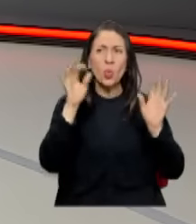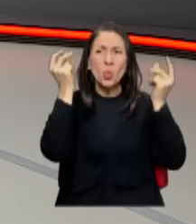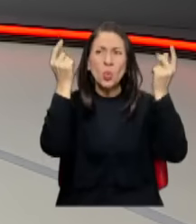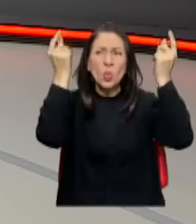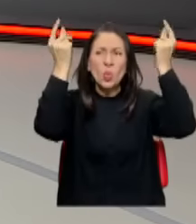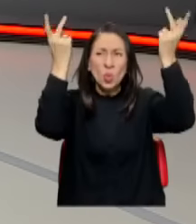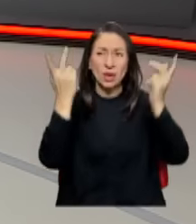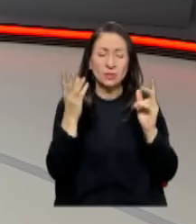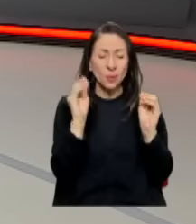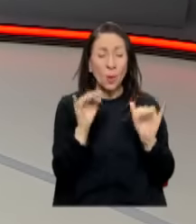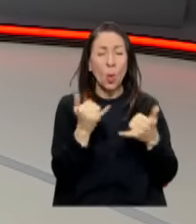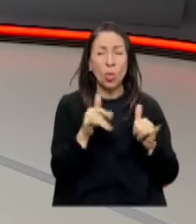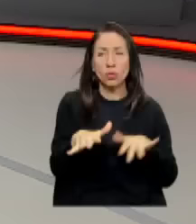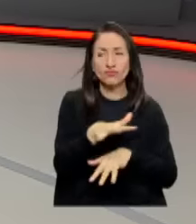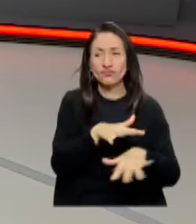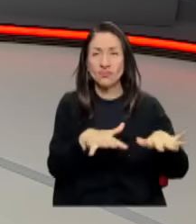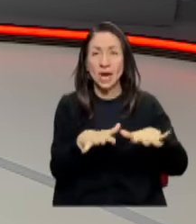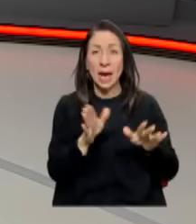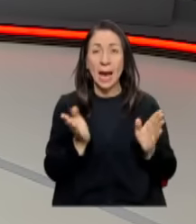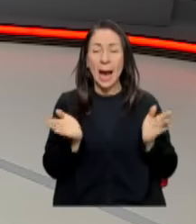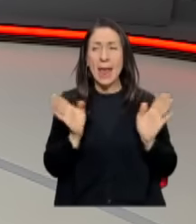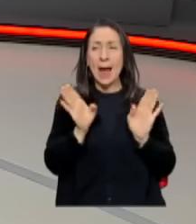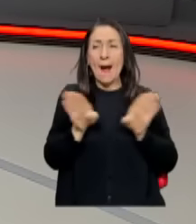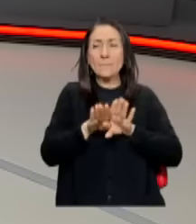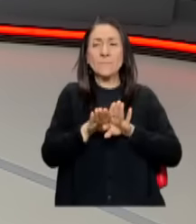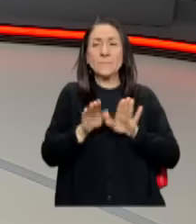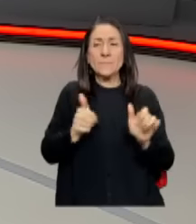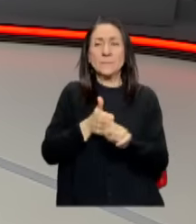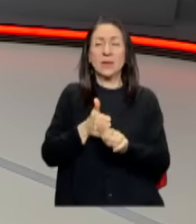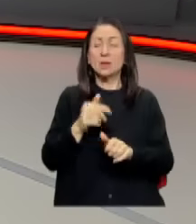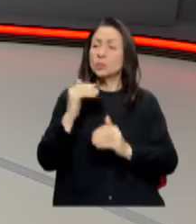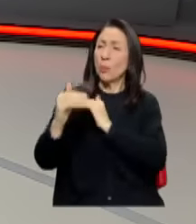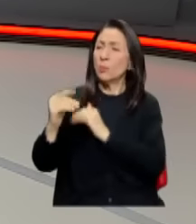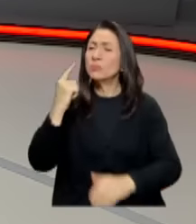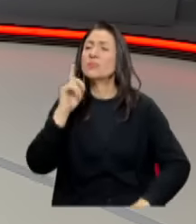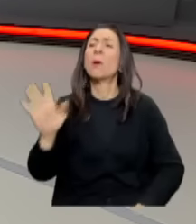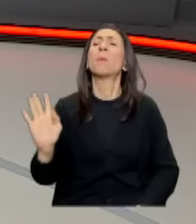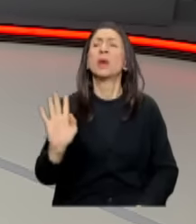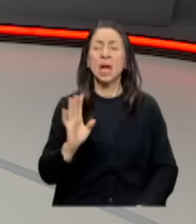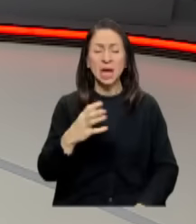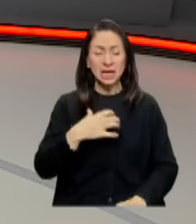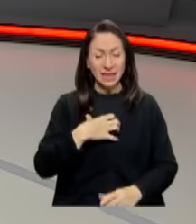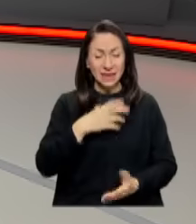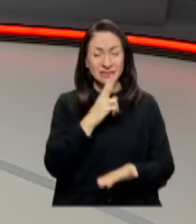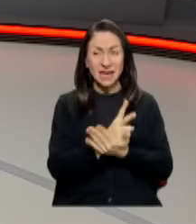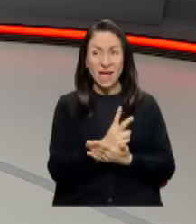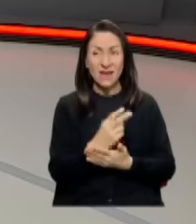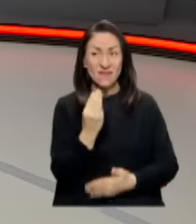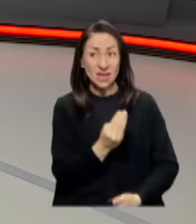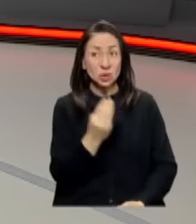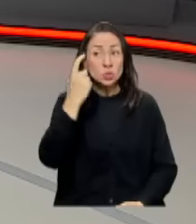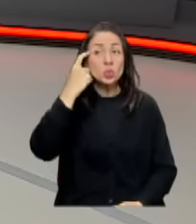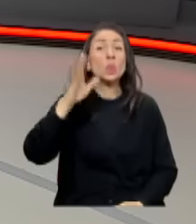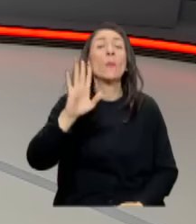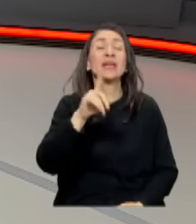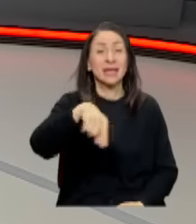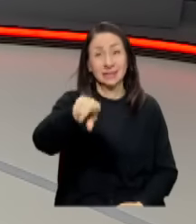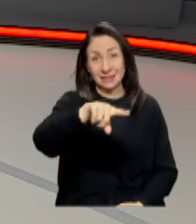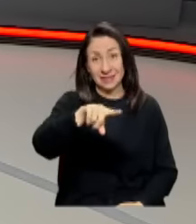Sürekli bir takım entrikalarla yürüyor. Kapalı devre. Millete kulak vermeden, seçmenin kendi kararını vereceğini